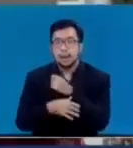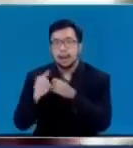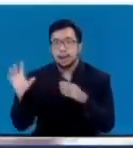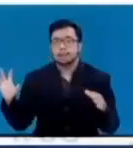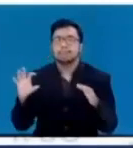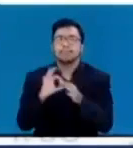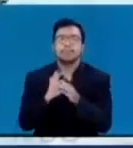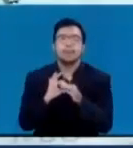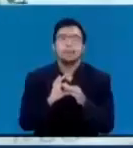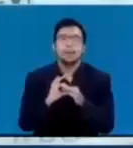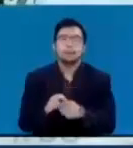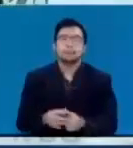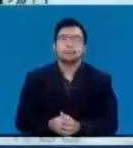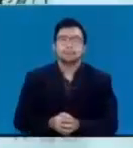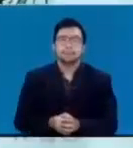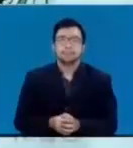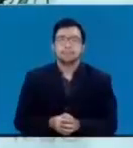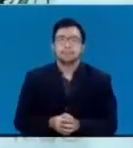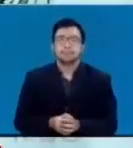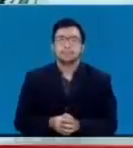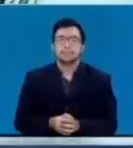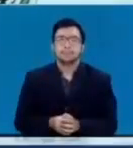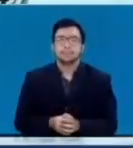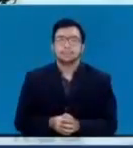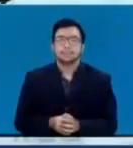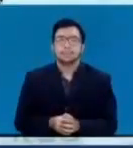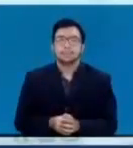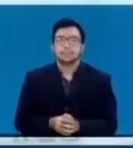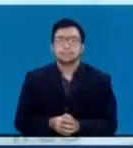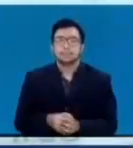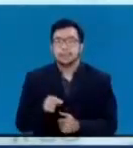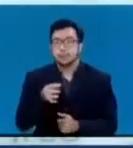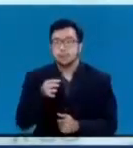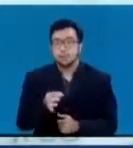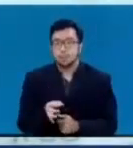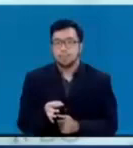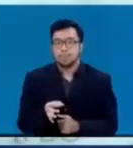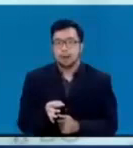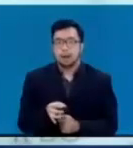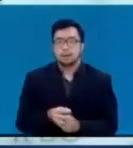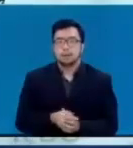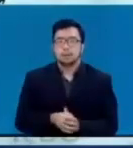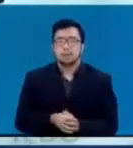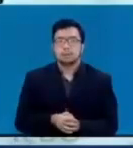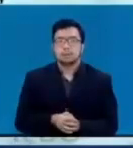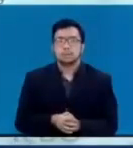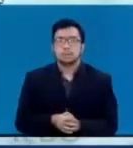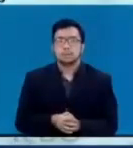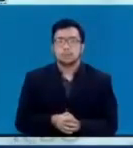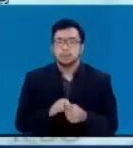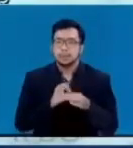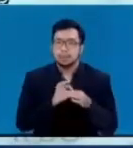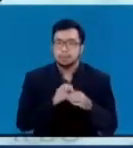dunia. Otomatis kalau kota tersebut sudah mendapatkan dan komitmennya tinggi untuk itu, mempunyai kewajiban